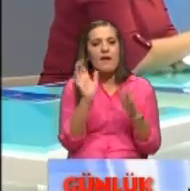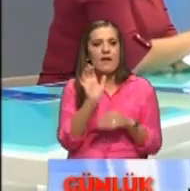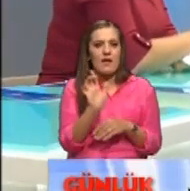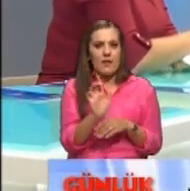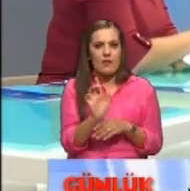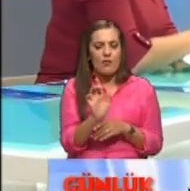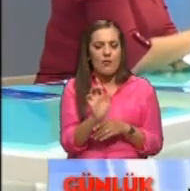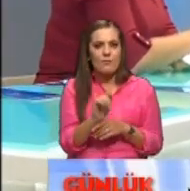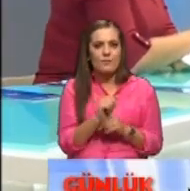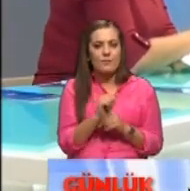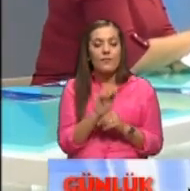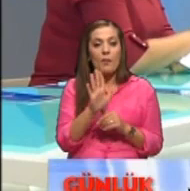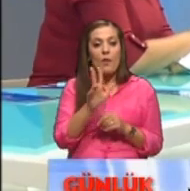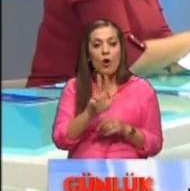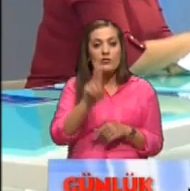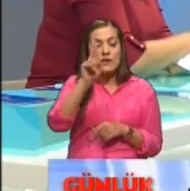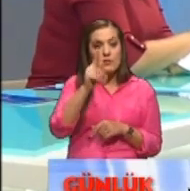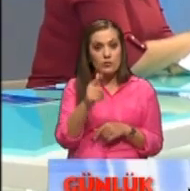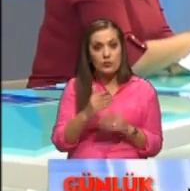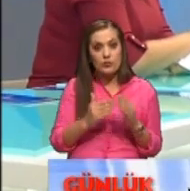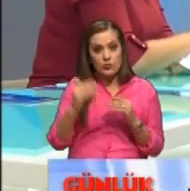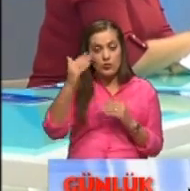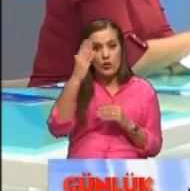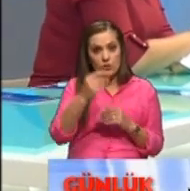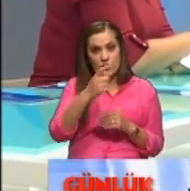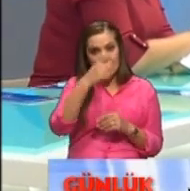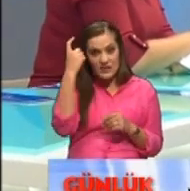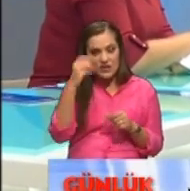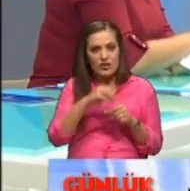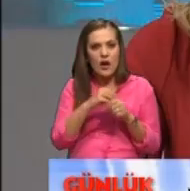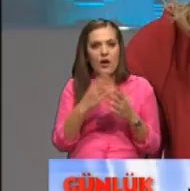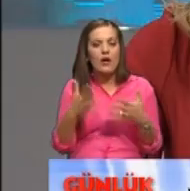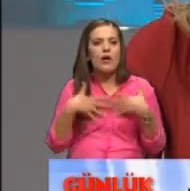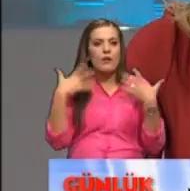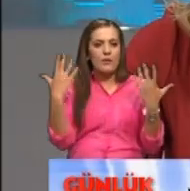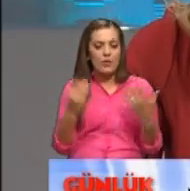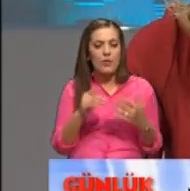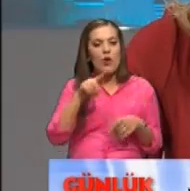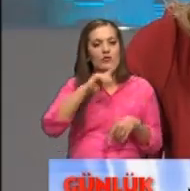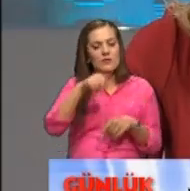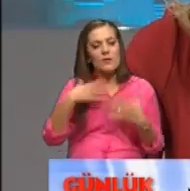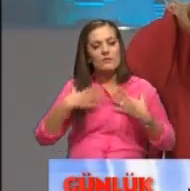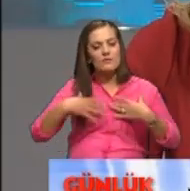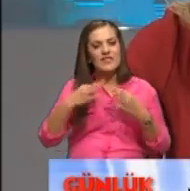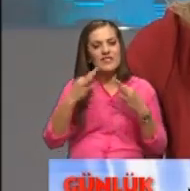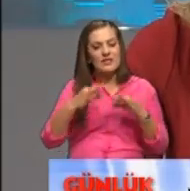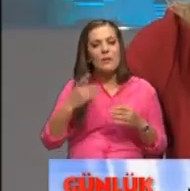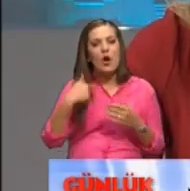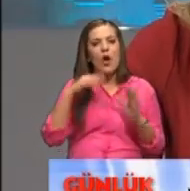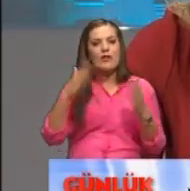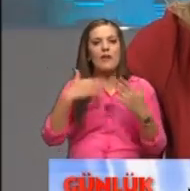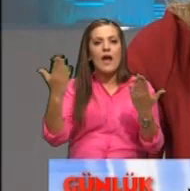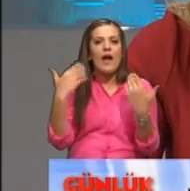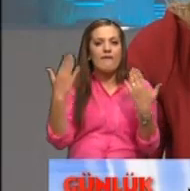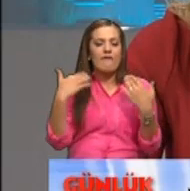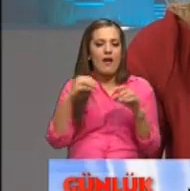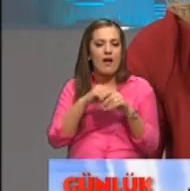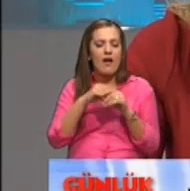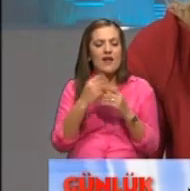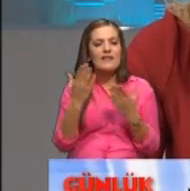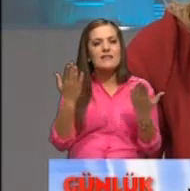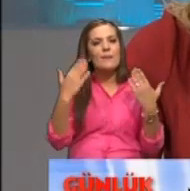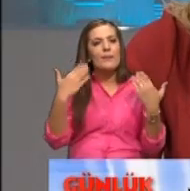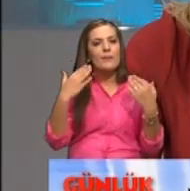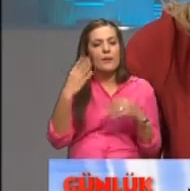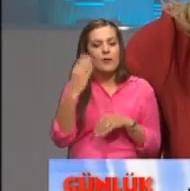gerekiyor. Ama 37,5'un üzerine çıktıysa sıcaklamıştır. O zaman üzerini inceltip odayı da bir havalandırmak,